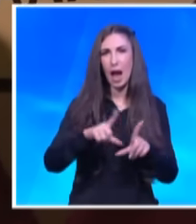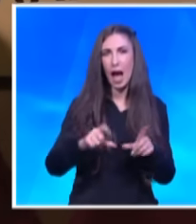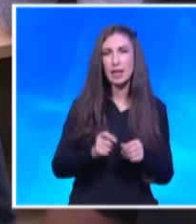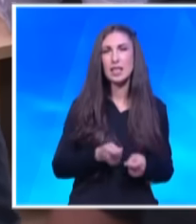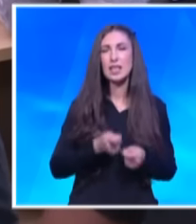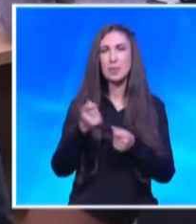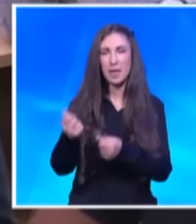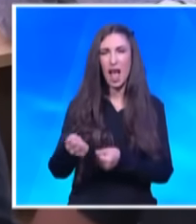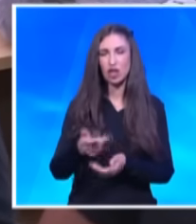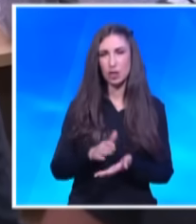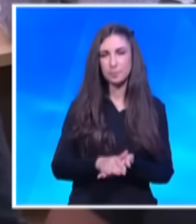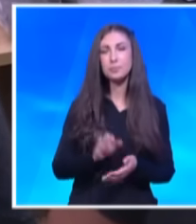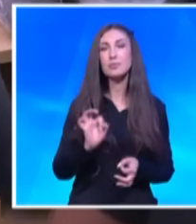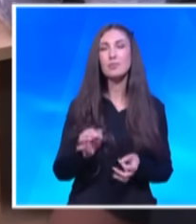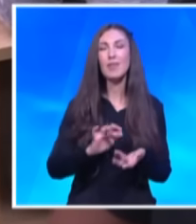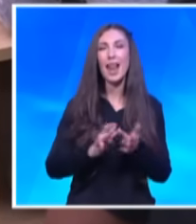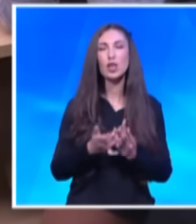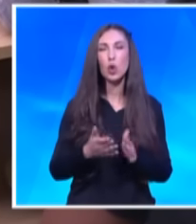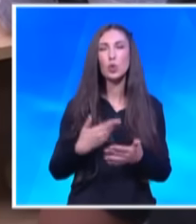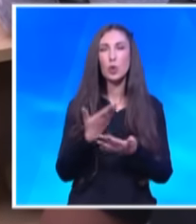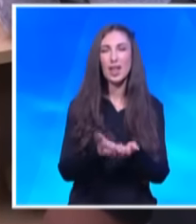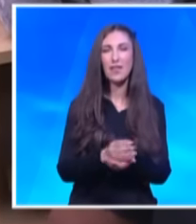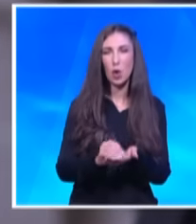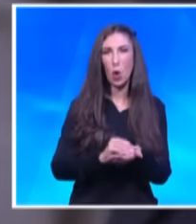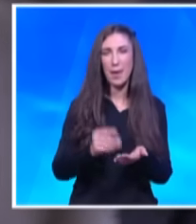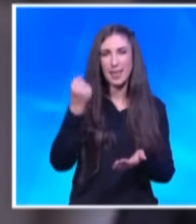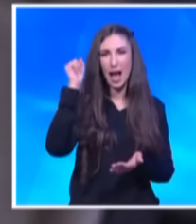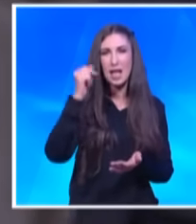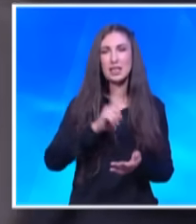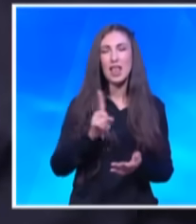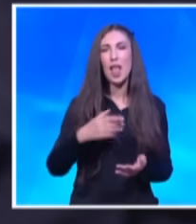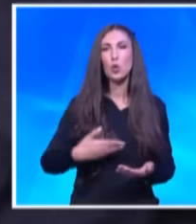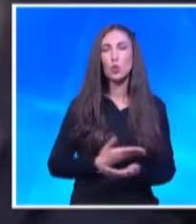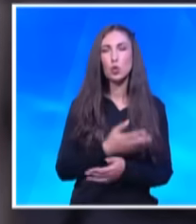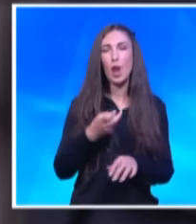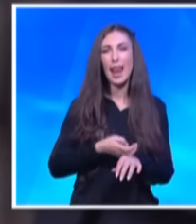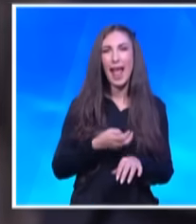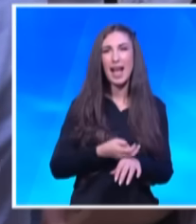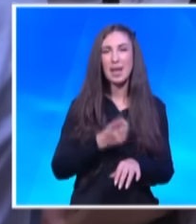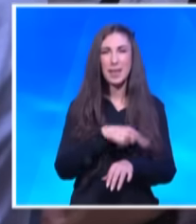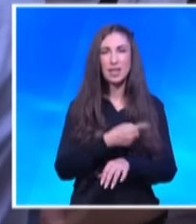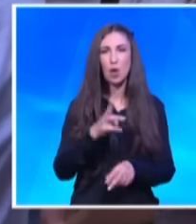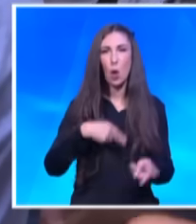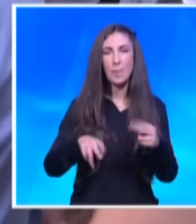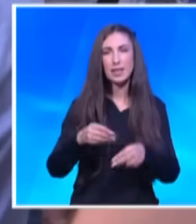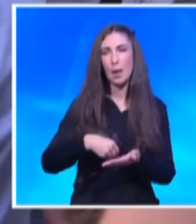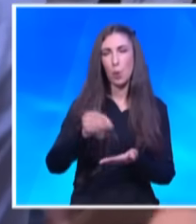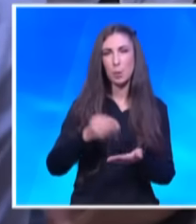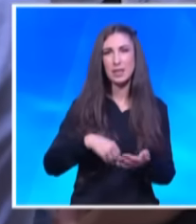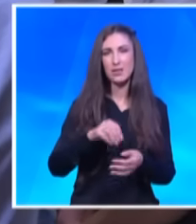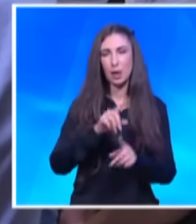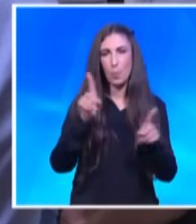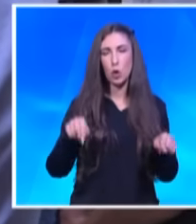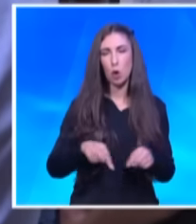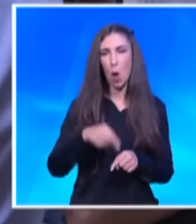изпращали в магазина. Заради електронното подаване на документи до касата не е било необходимо лекарите в медицинските комисии да подписват протоколите